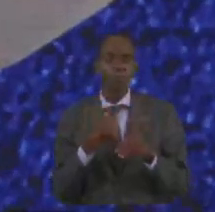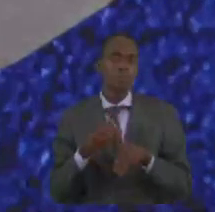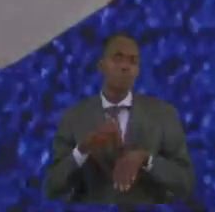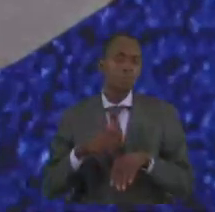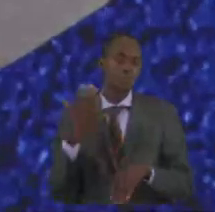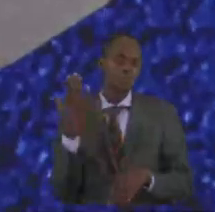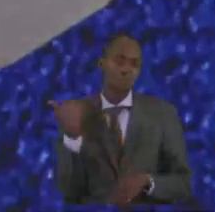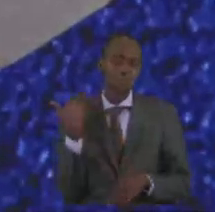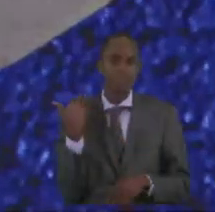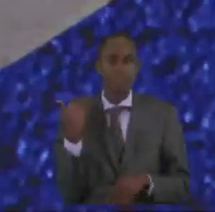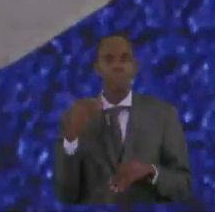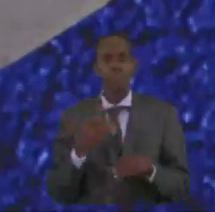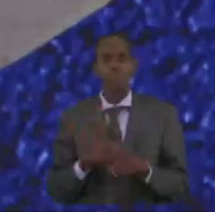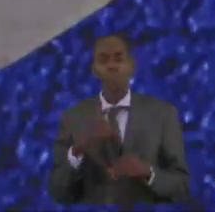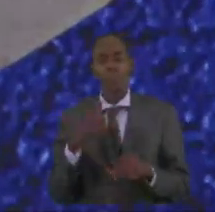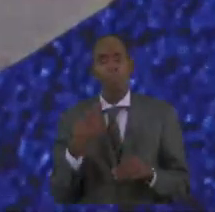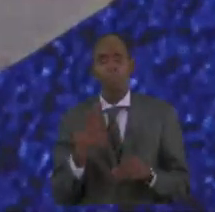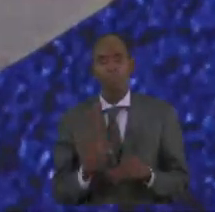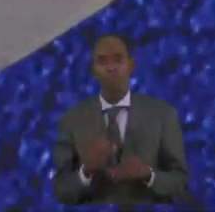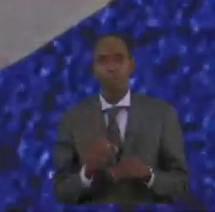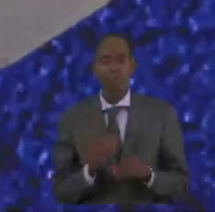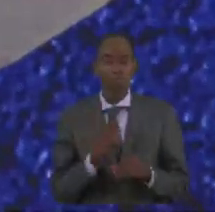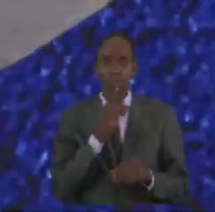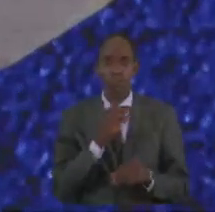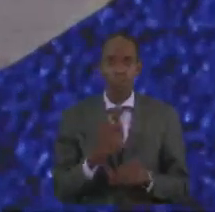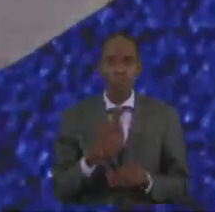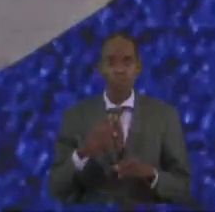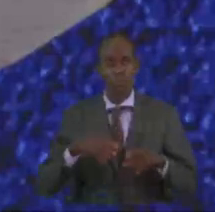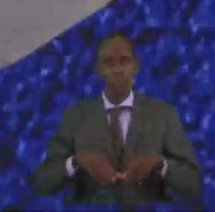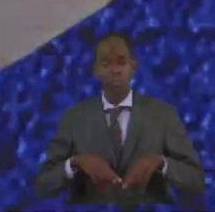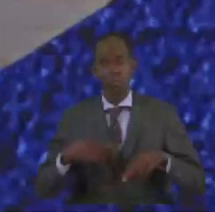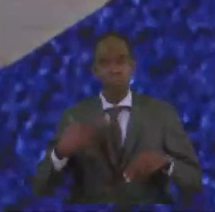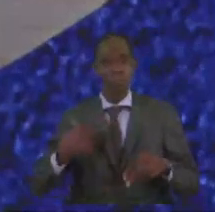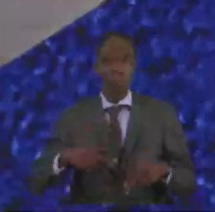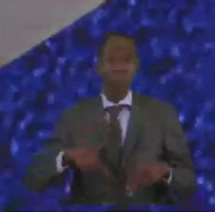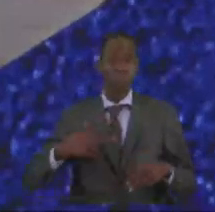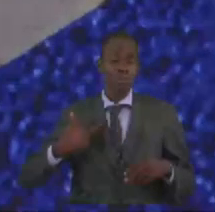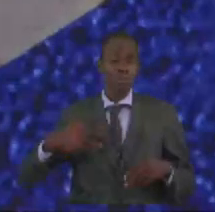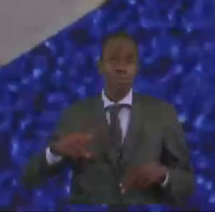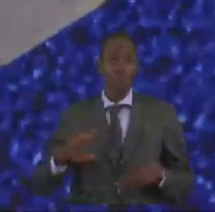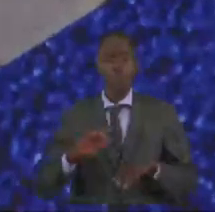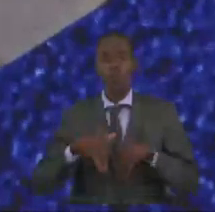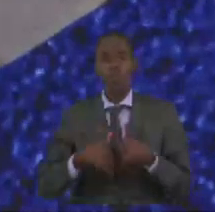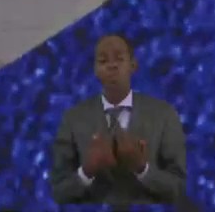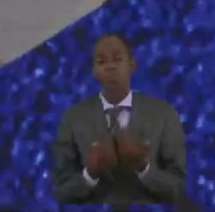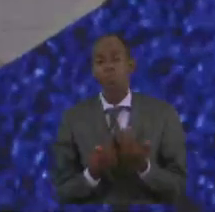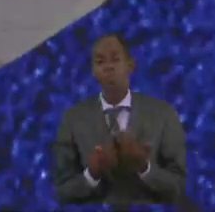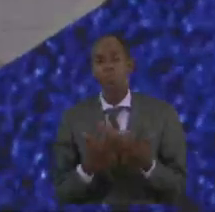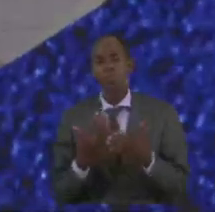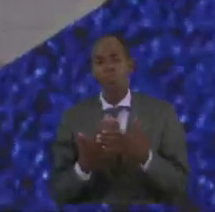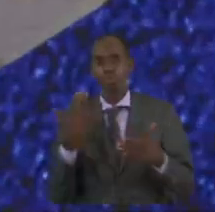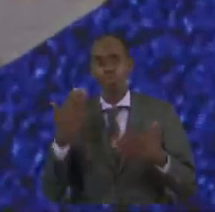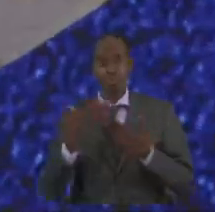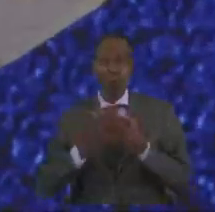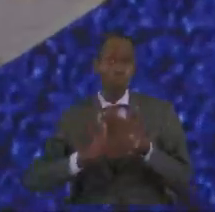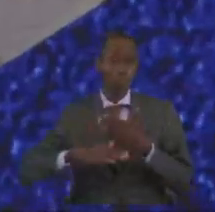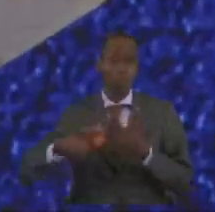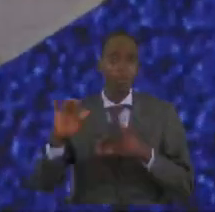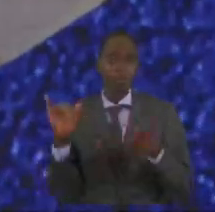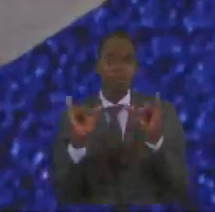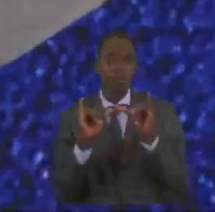en effet, quelle était autrefois ma conduite dans le judaïsme, comment je